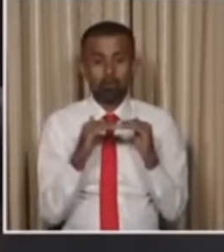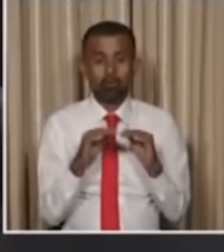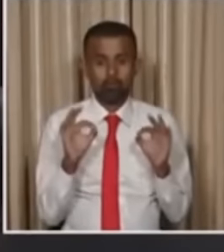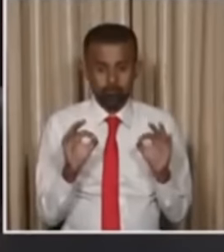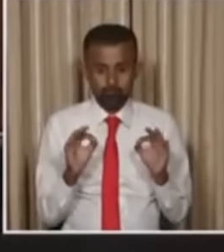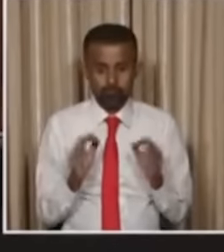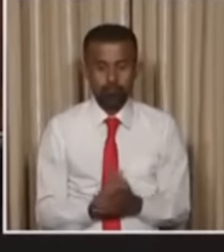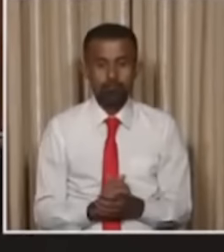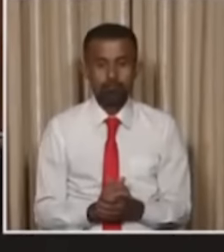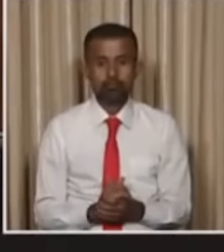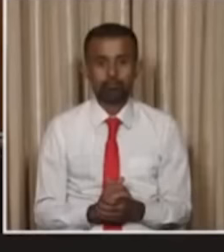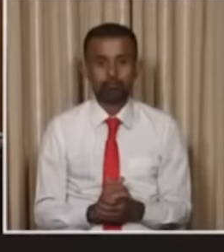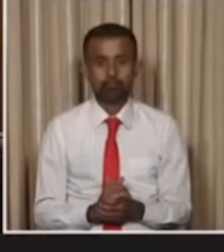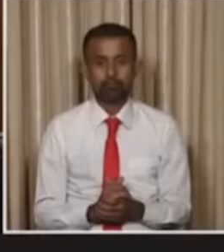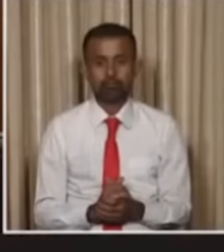සාධාරණ